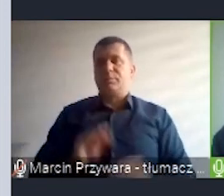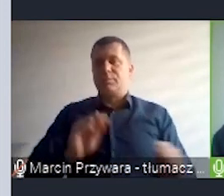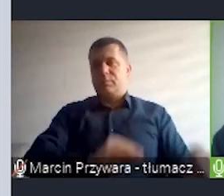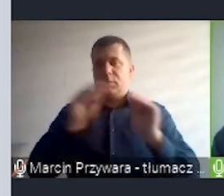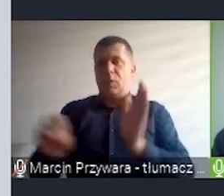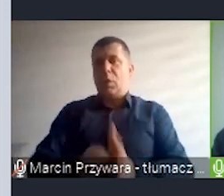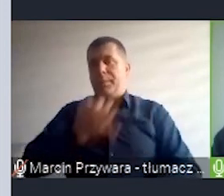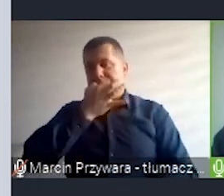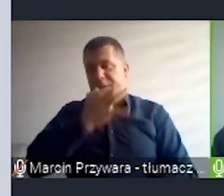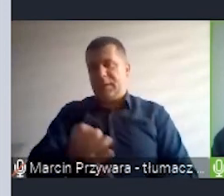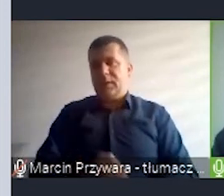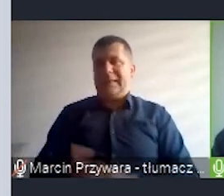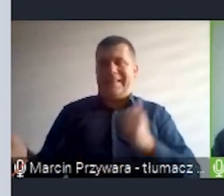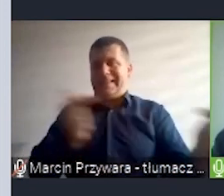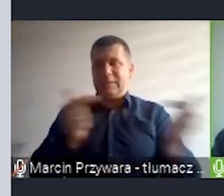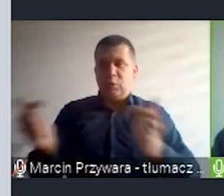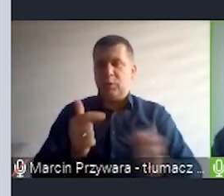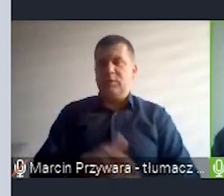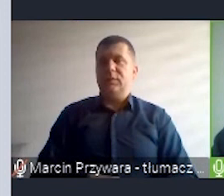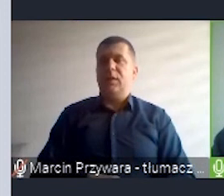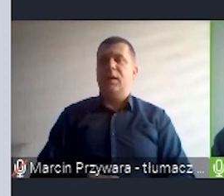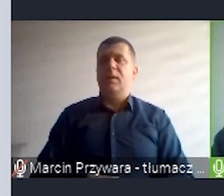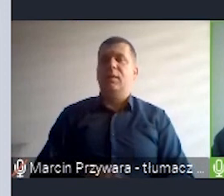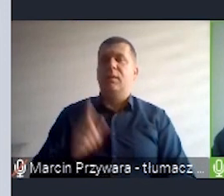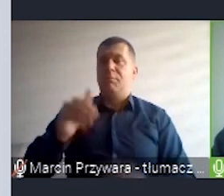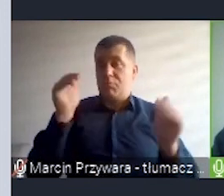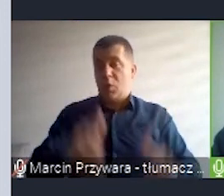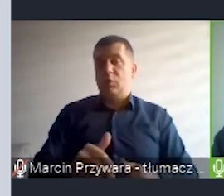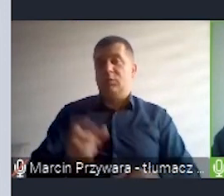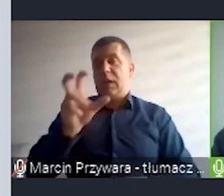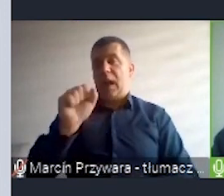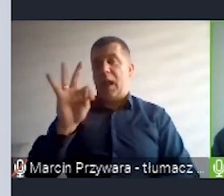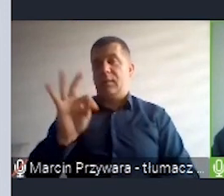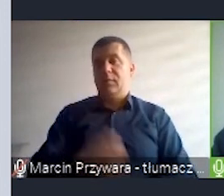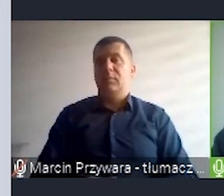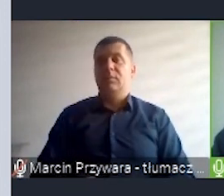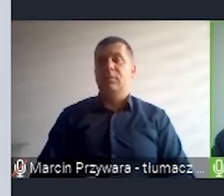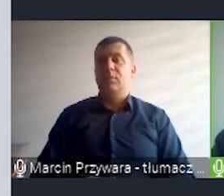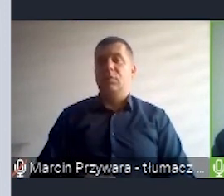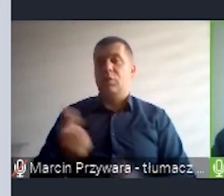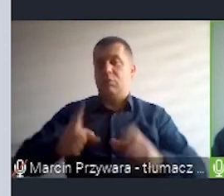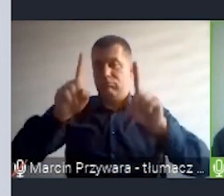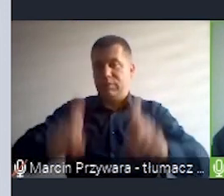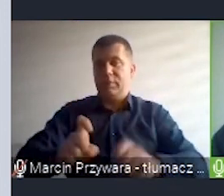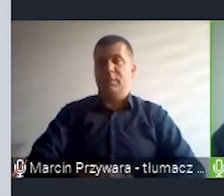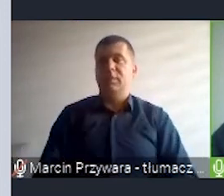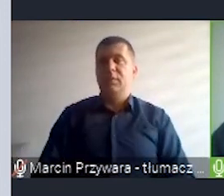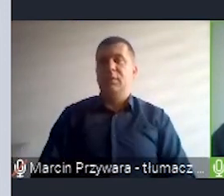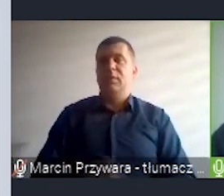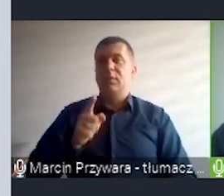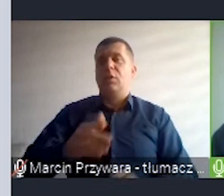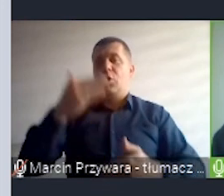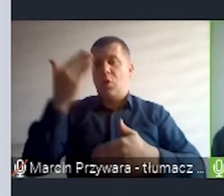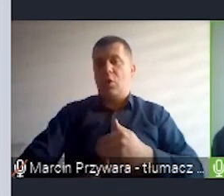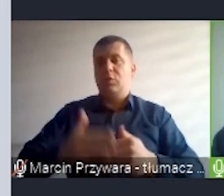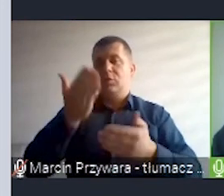do pytań, do dyskusji, którą Państwo możecie w czacie rozpoczynać. I tym sposobem